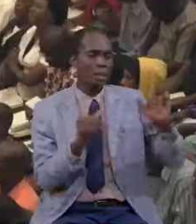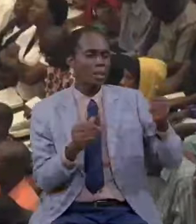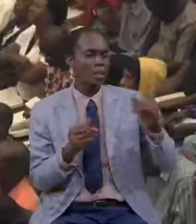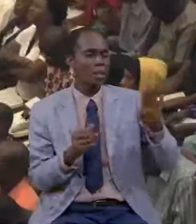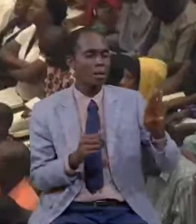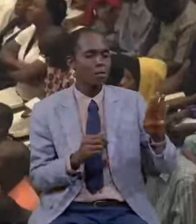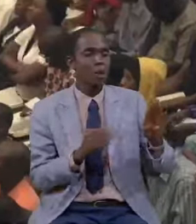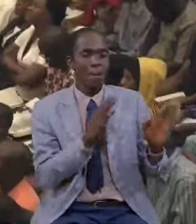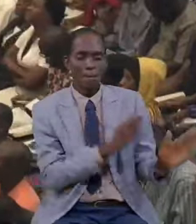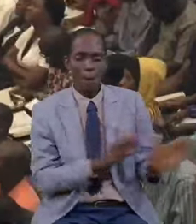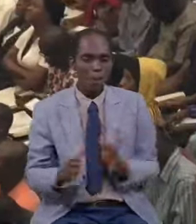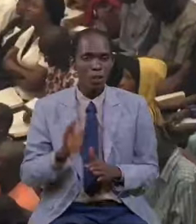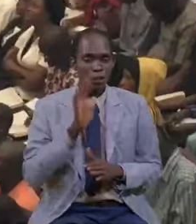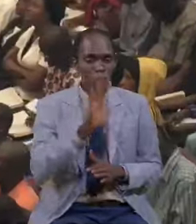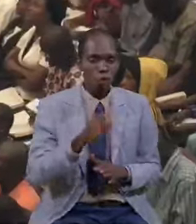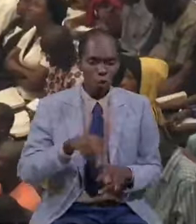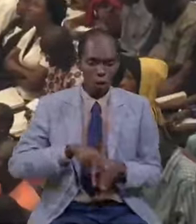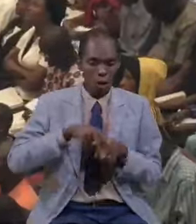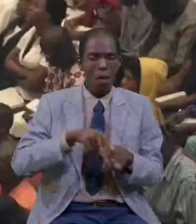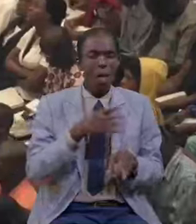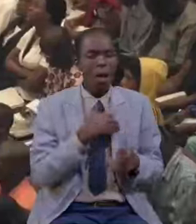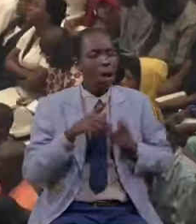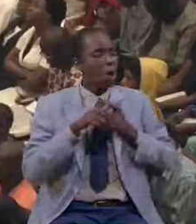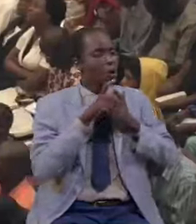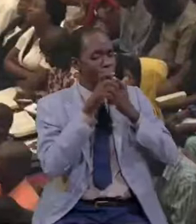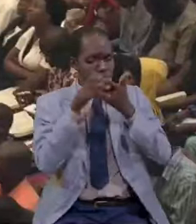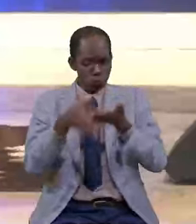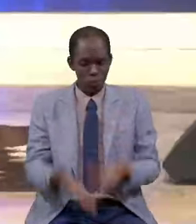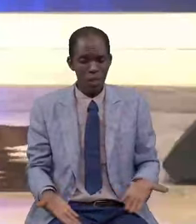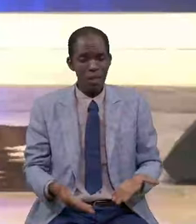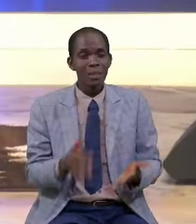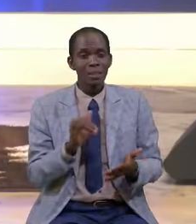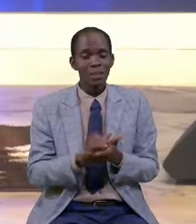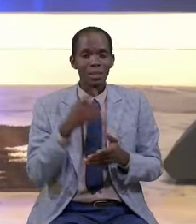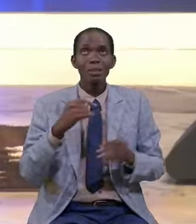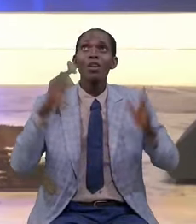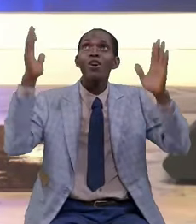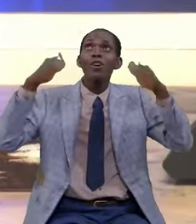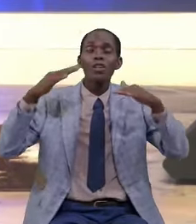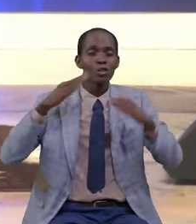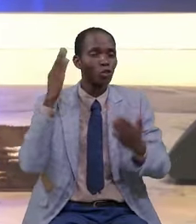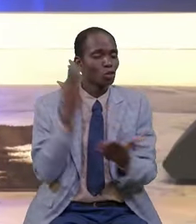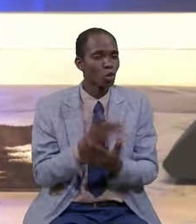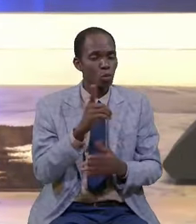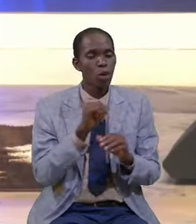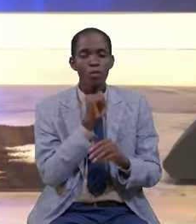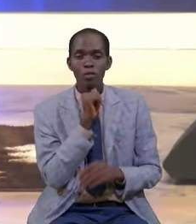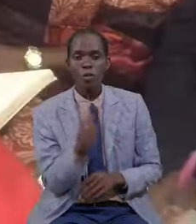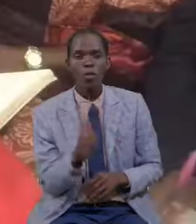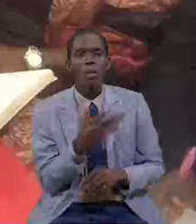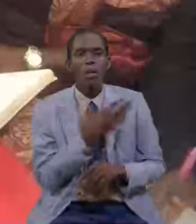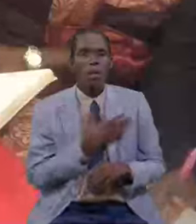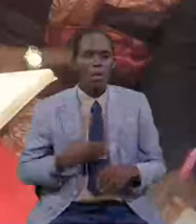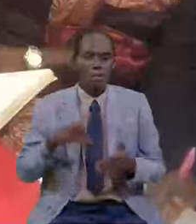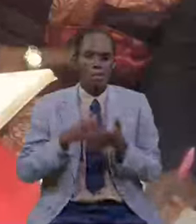dit, montez, dit Akab, attelle et descend afin que la pluie ne t'arrête pas. Un peu d'instant dans